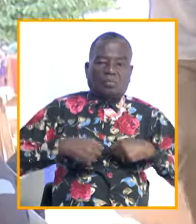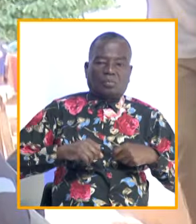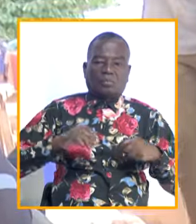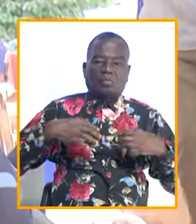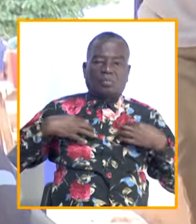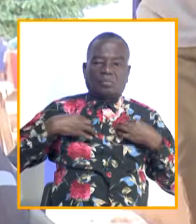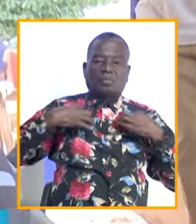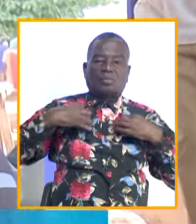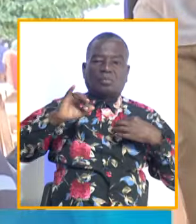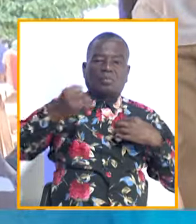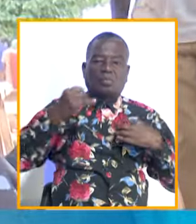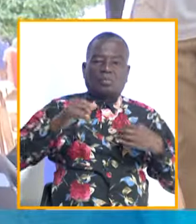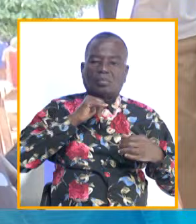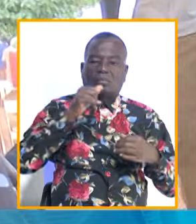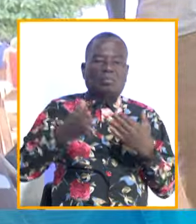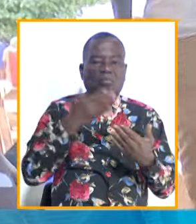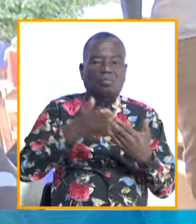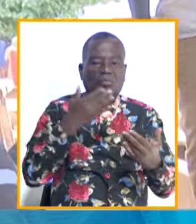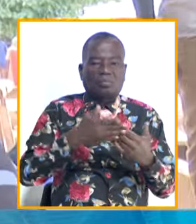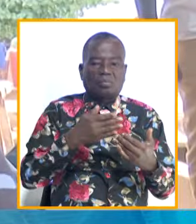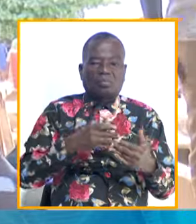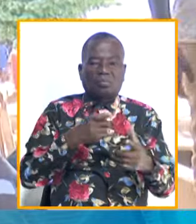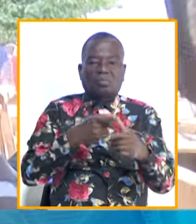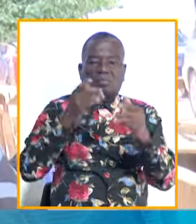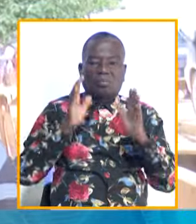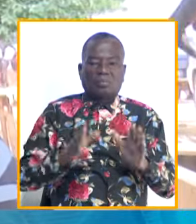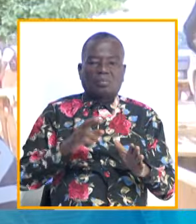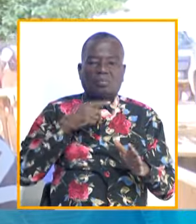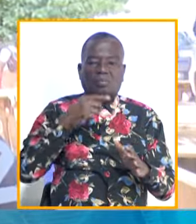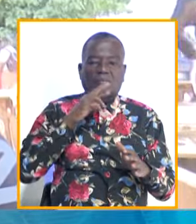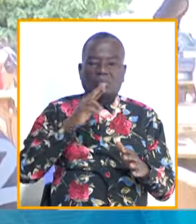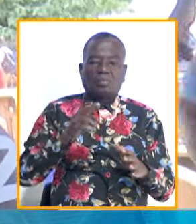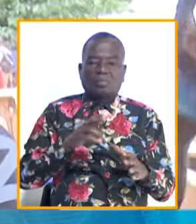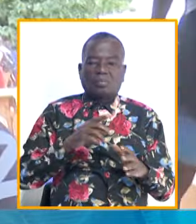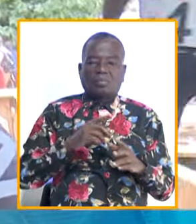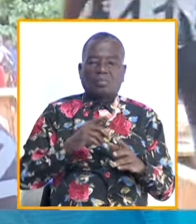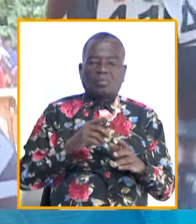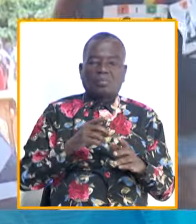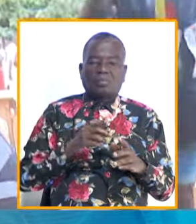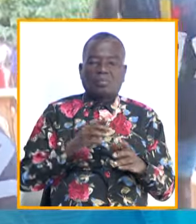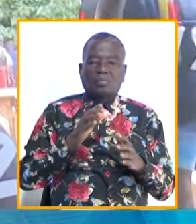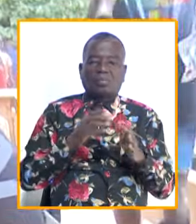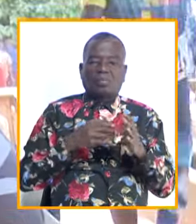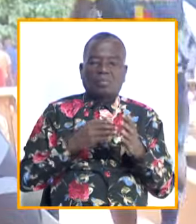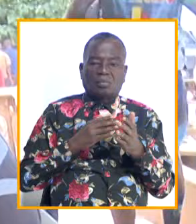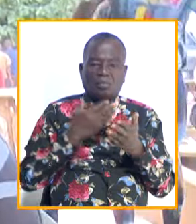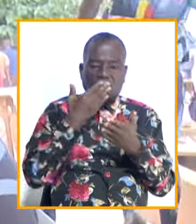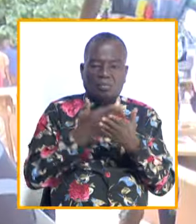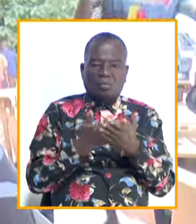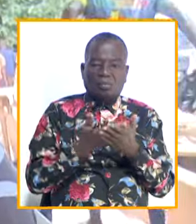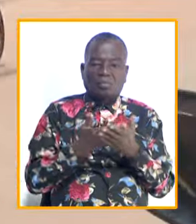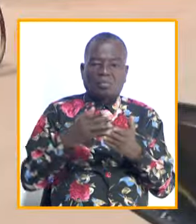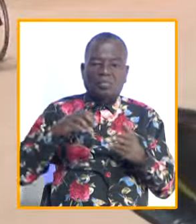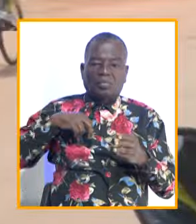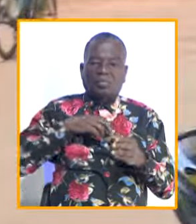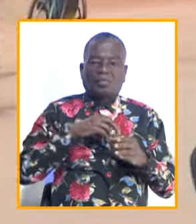course, ce n'est pas facile. Il y a les coureurs qui sont vraiment très, très forts aussi. Donc nous, on a seulement eu les